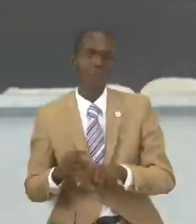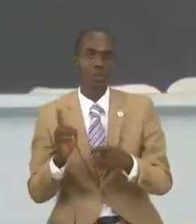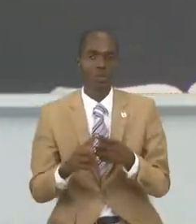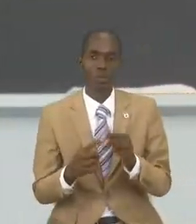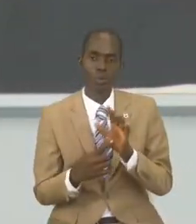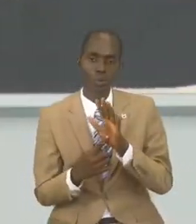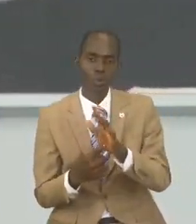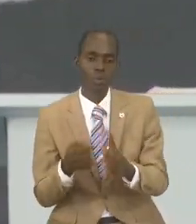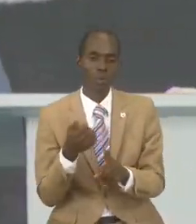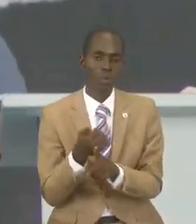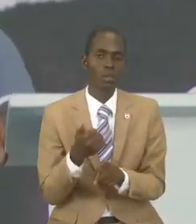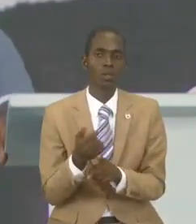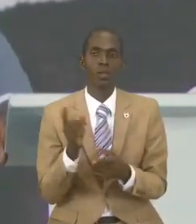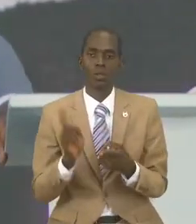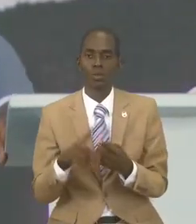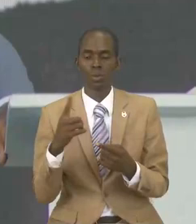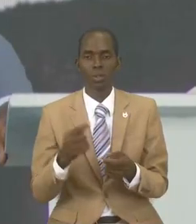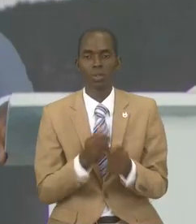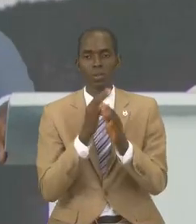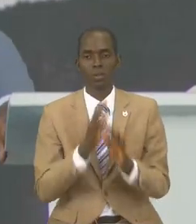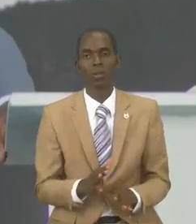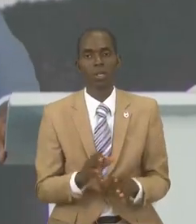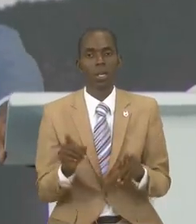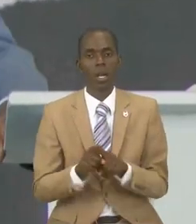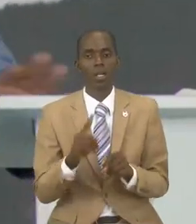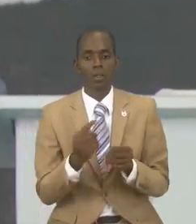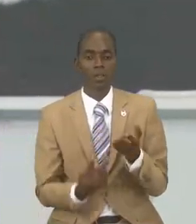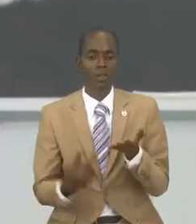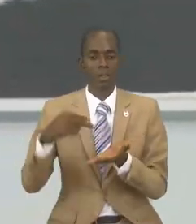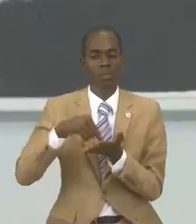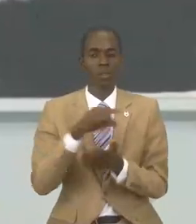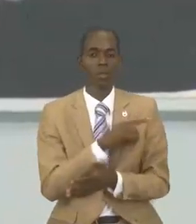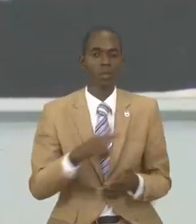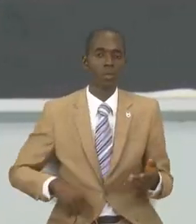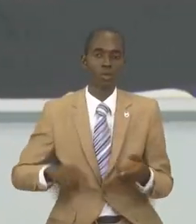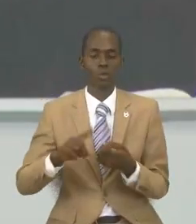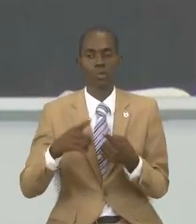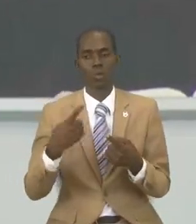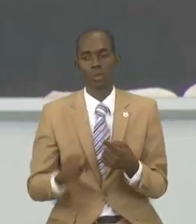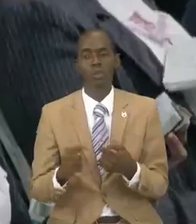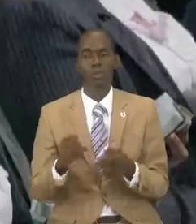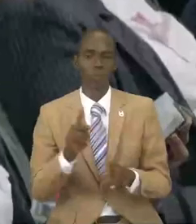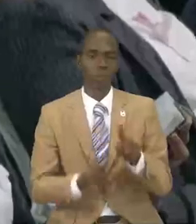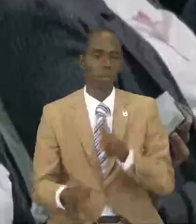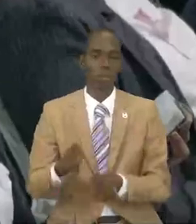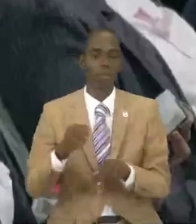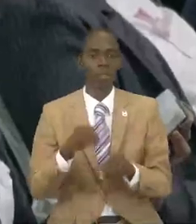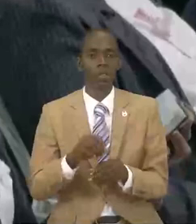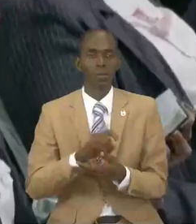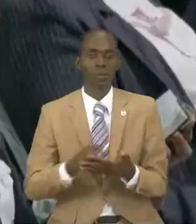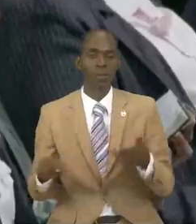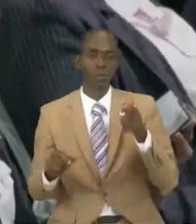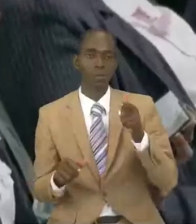ses disciples, il s'est révélé à ses disciples. Le Seigneur ressuscité à ses disciples. Verset